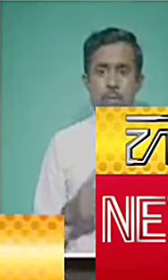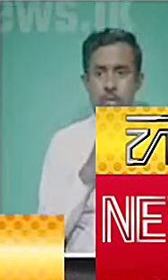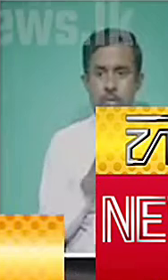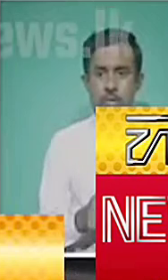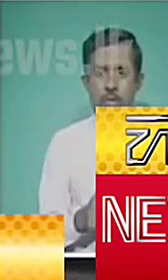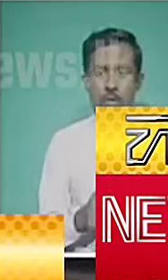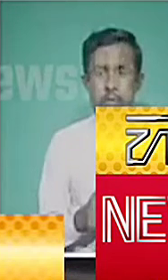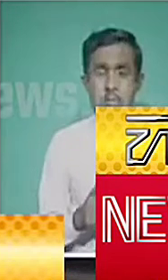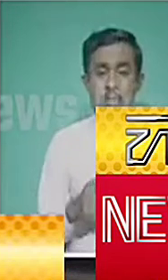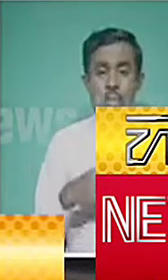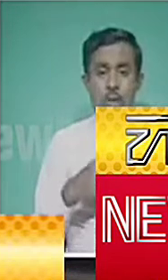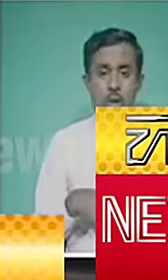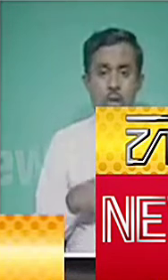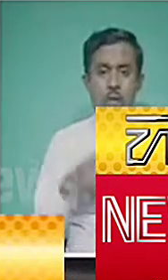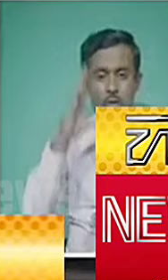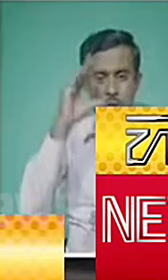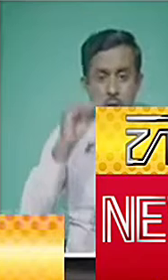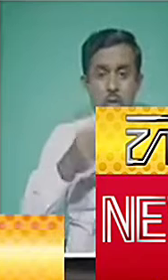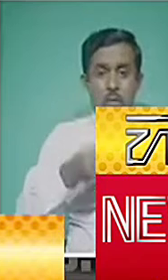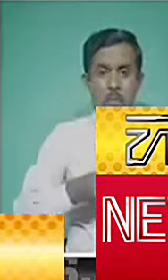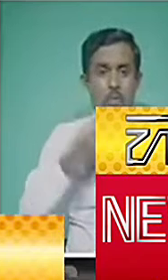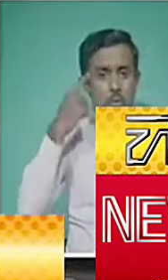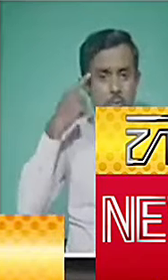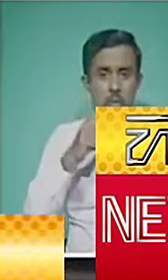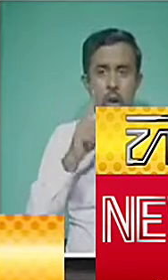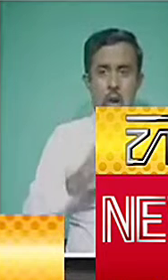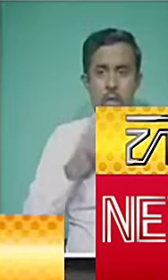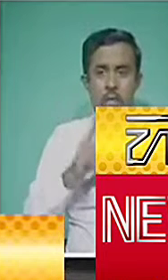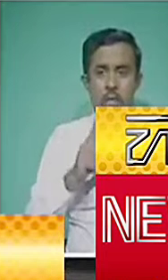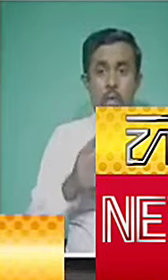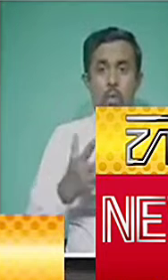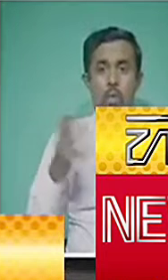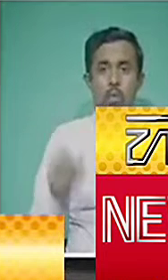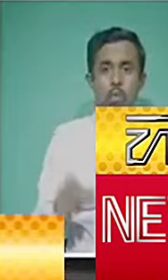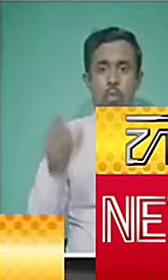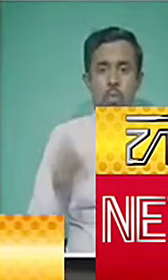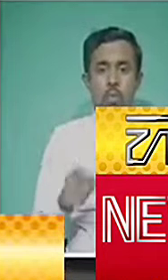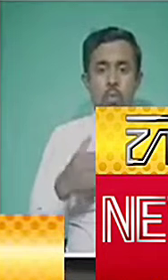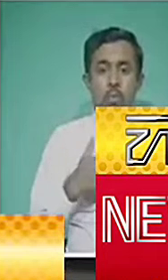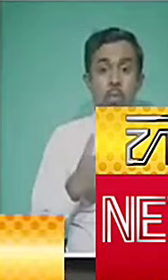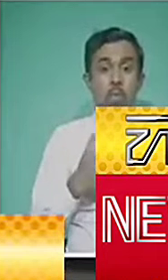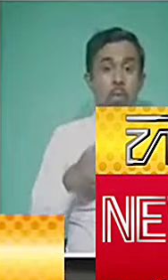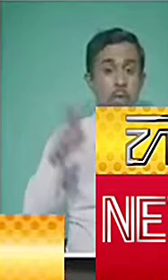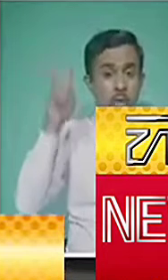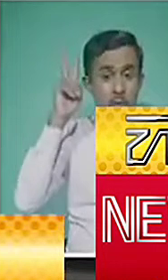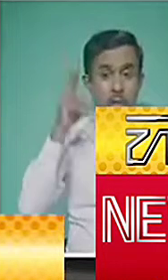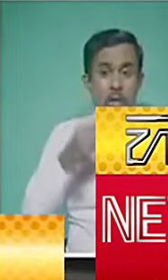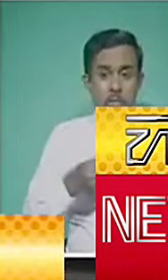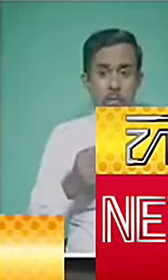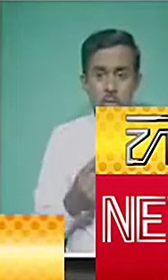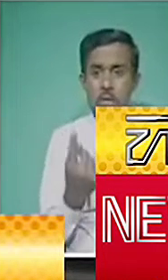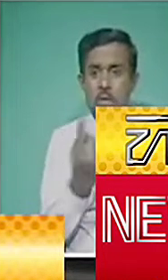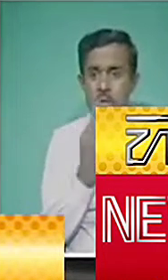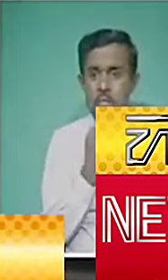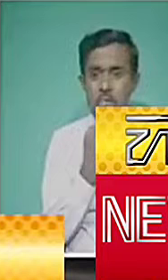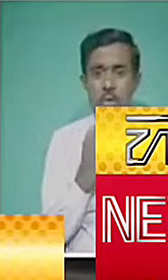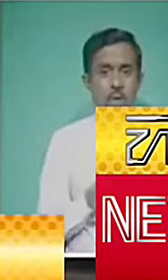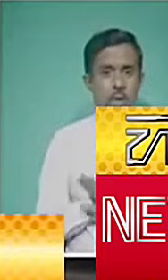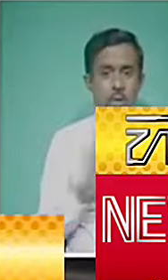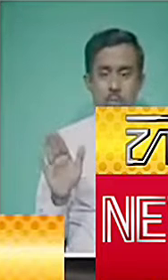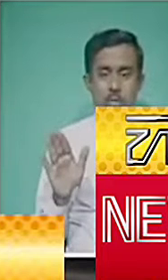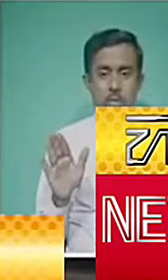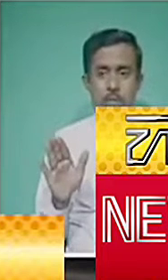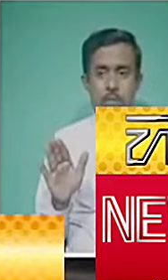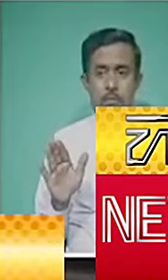හරි. මේ රටේ මම නයිට් ඉකොනොමියක ගැන කතා කරද්දි ගොනාක් අය මයක ගණිකා වෘතියක් බවට පත් කරගත්තා. නමුත් ඒක නෙමේ නයිට්